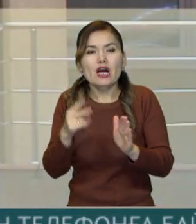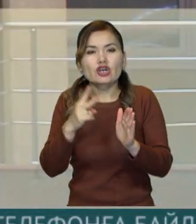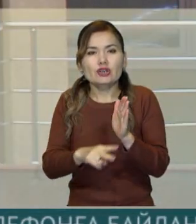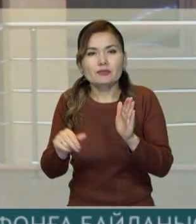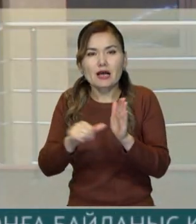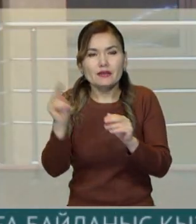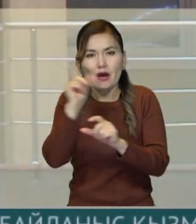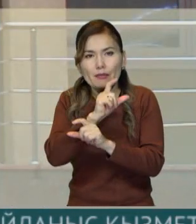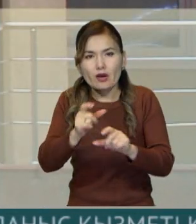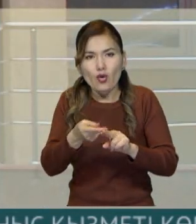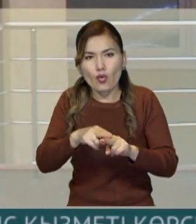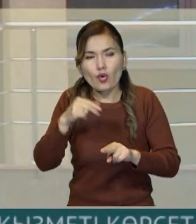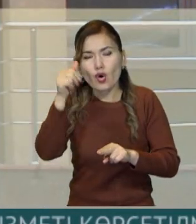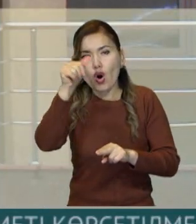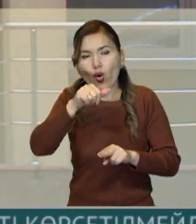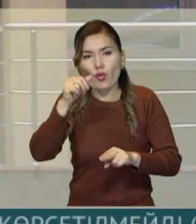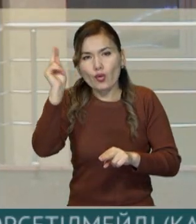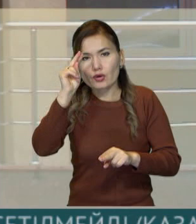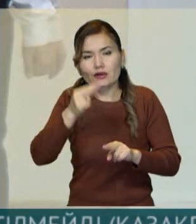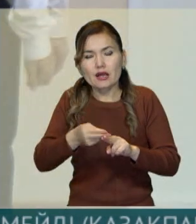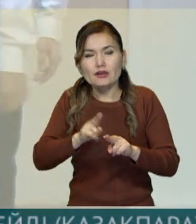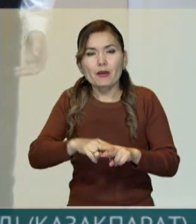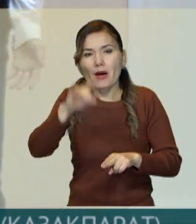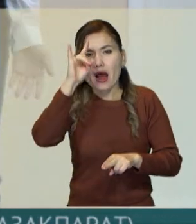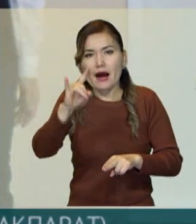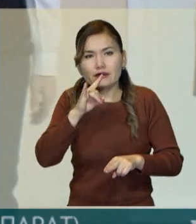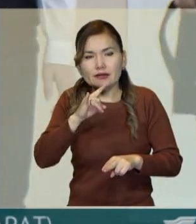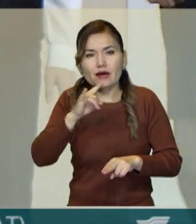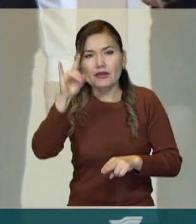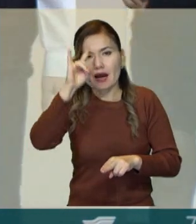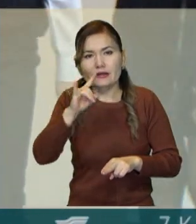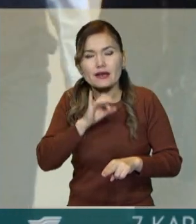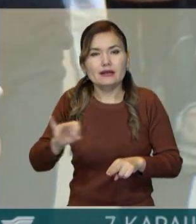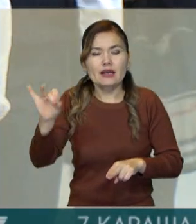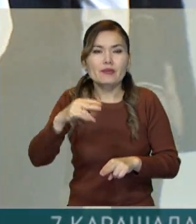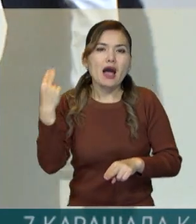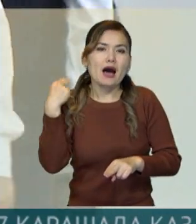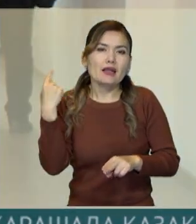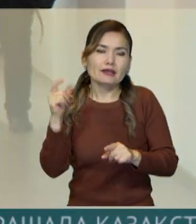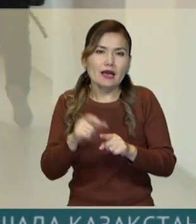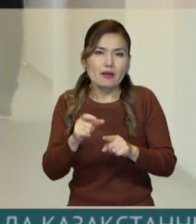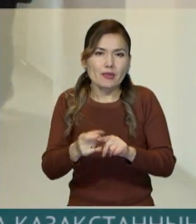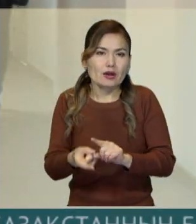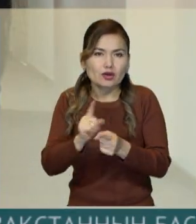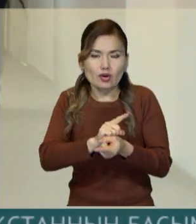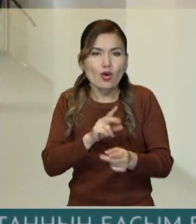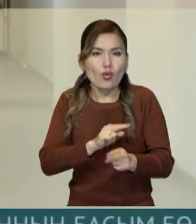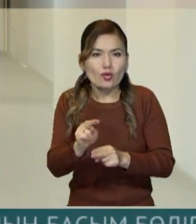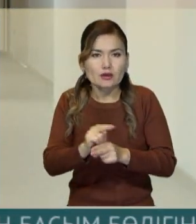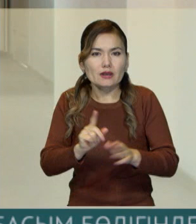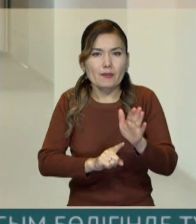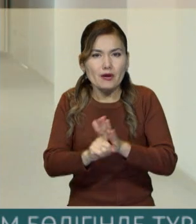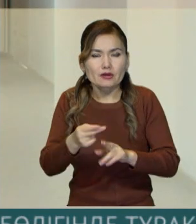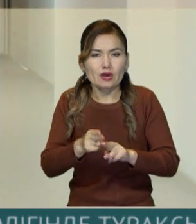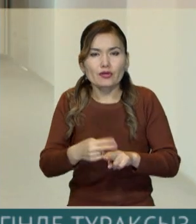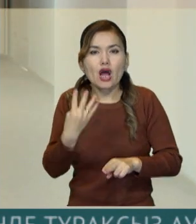осы оқу жылынан бастап қазақ тілі мен қазақ әдебиеті және Қазақстан тарихы пәндері латын әліпбиімен оқуда. Мұндай сабақтар тәжірибелік